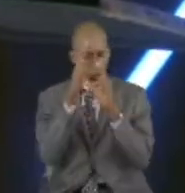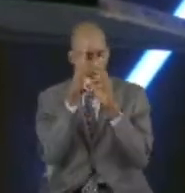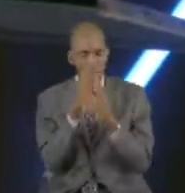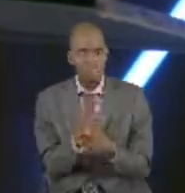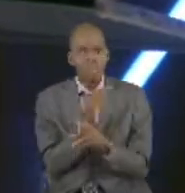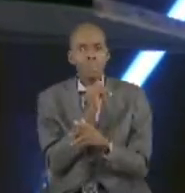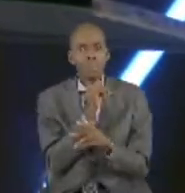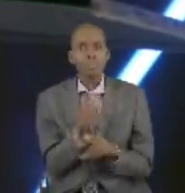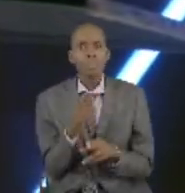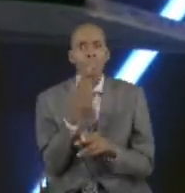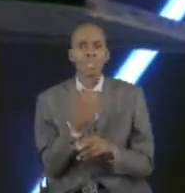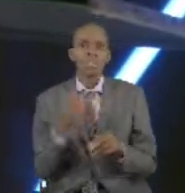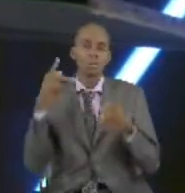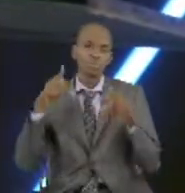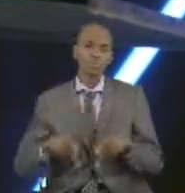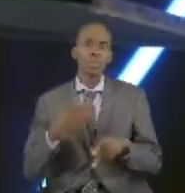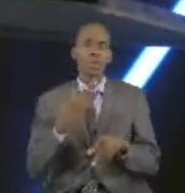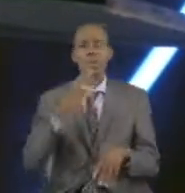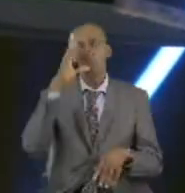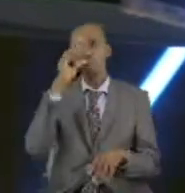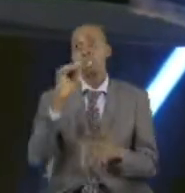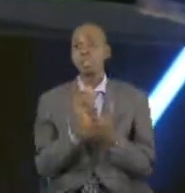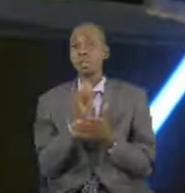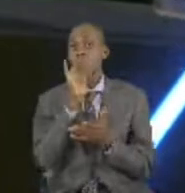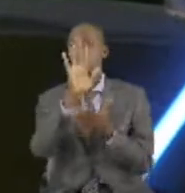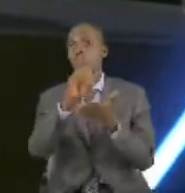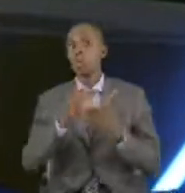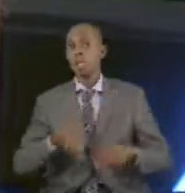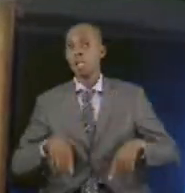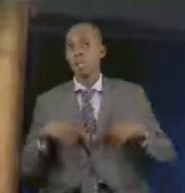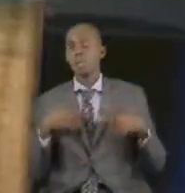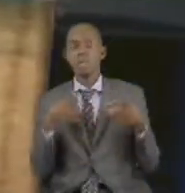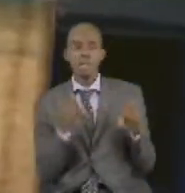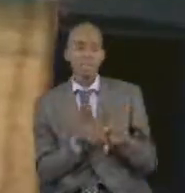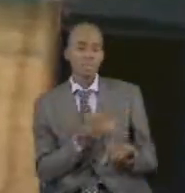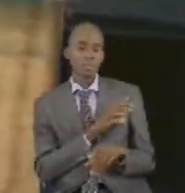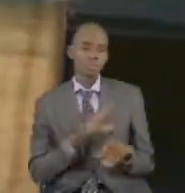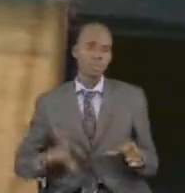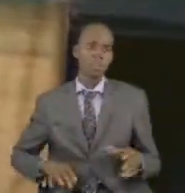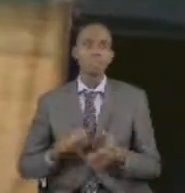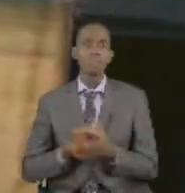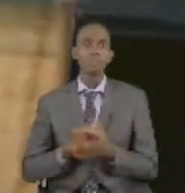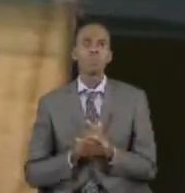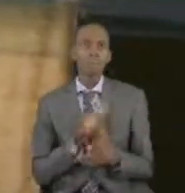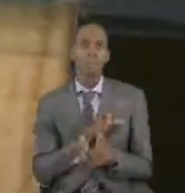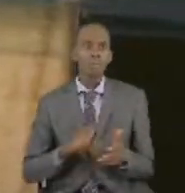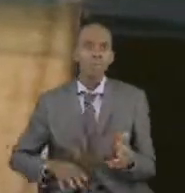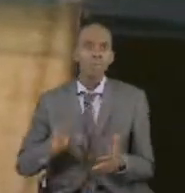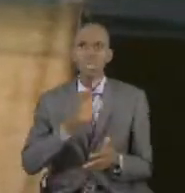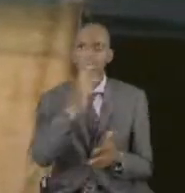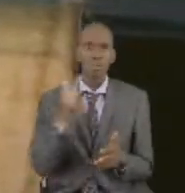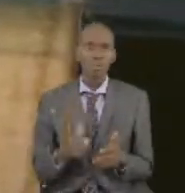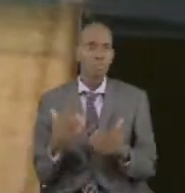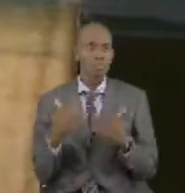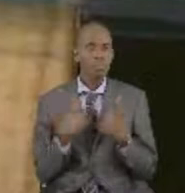à l'apparence des hommes ça c'est votre vie sain comme questeurs gresser n'avait jamais